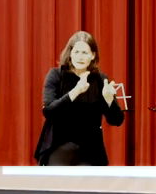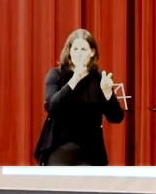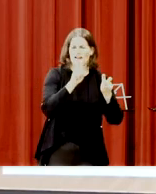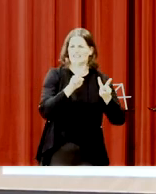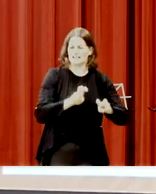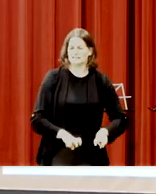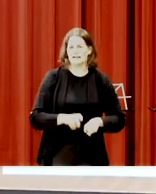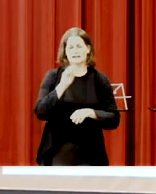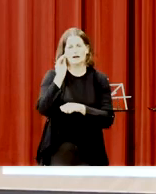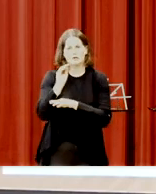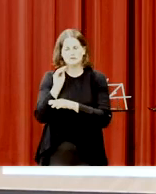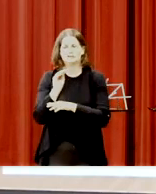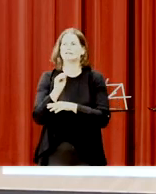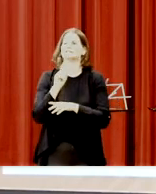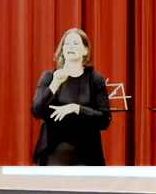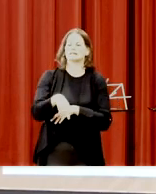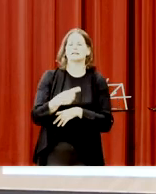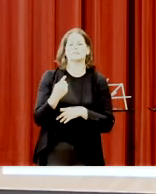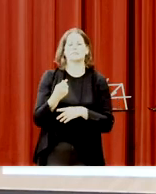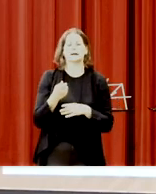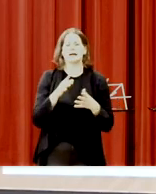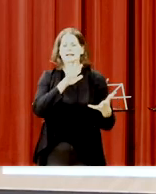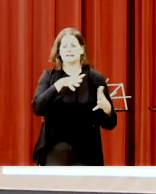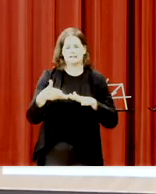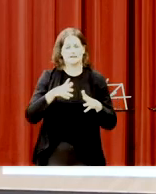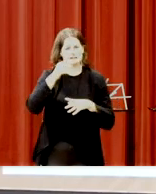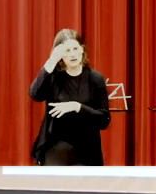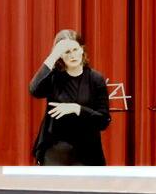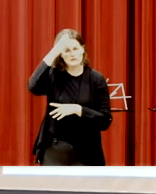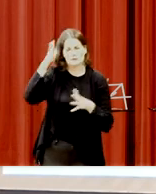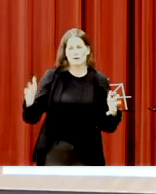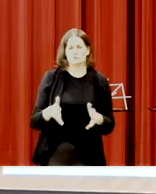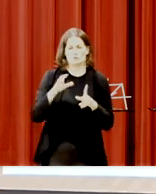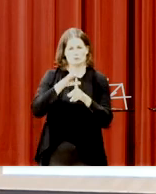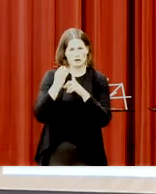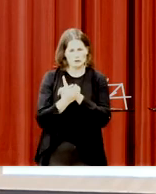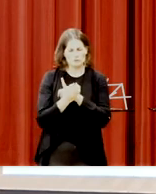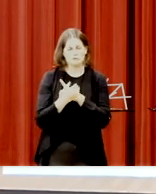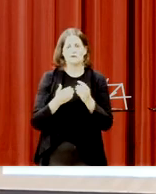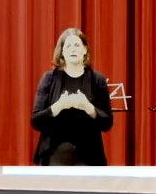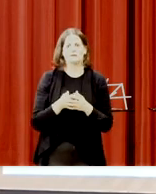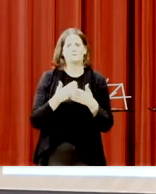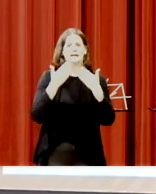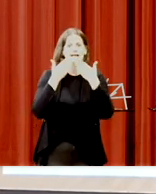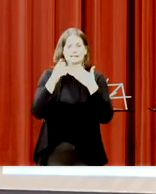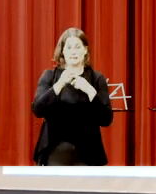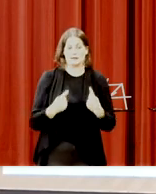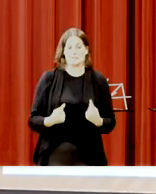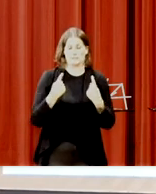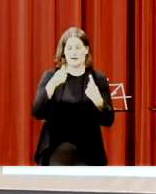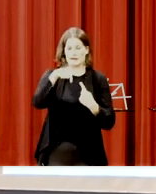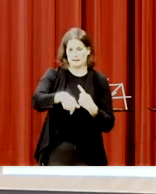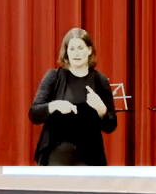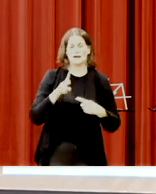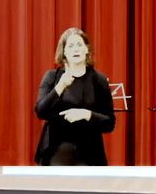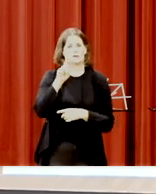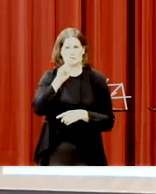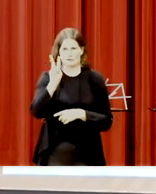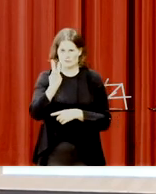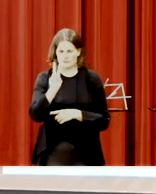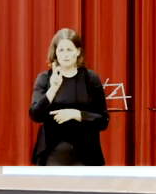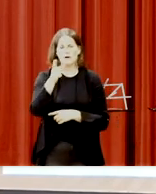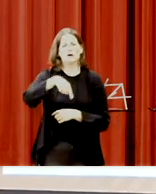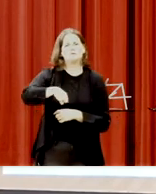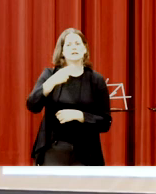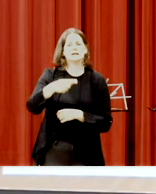dia a la Universitat Rovira i Virgili heu tingut com a missió posar el coneixement al servei del ciutadà. I heu contribuït de manera